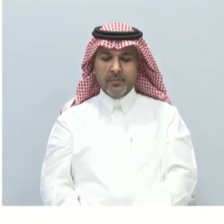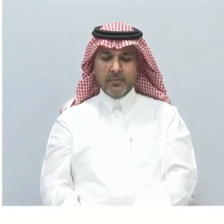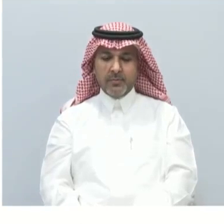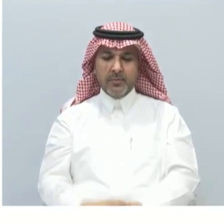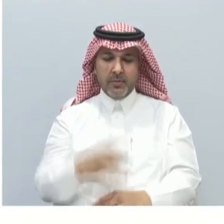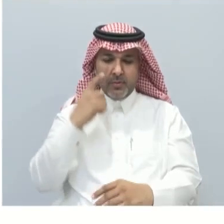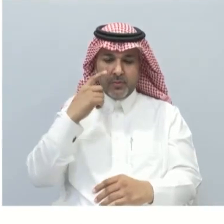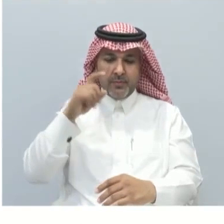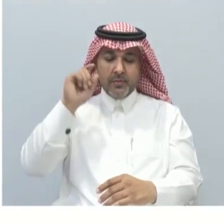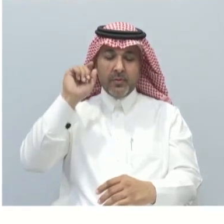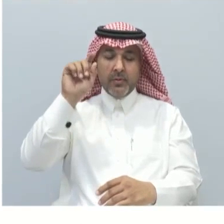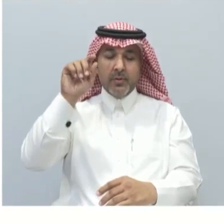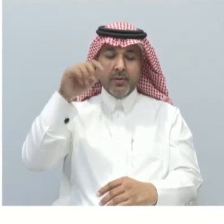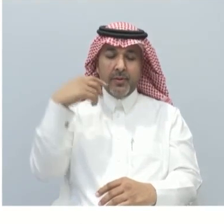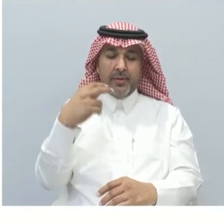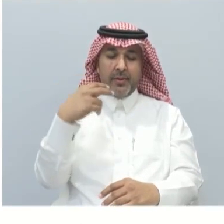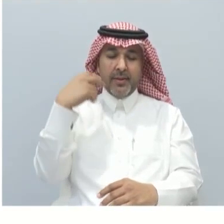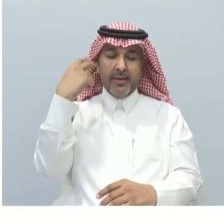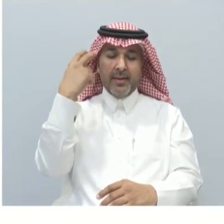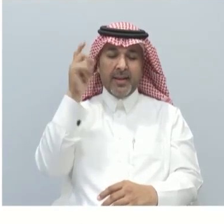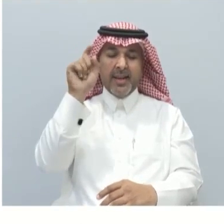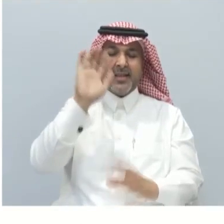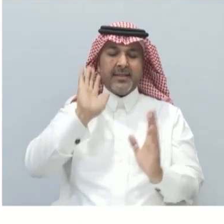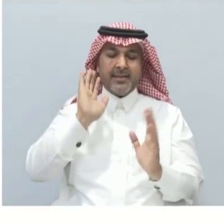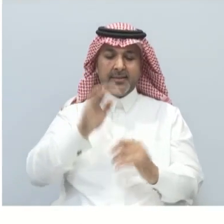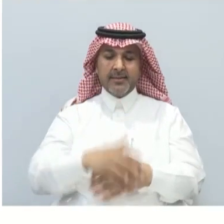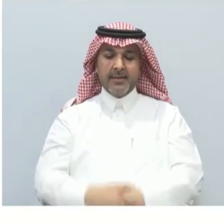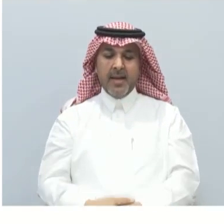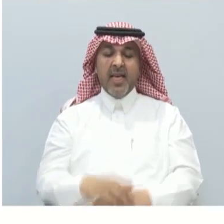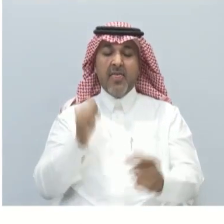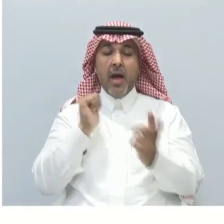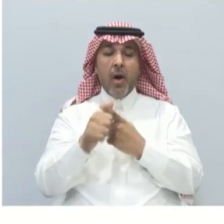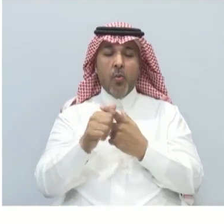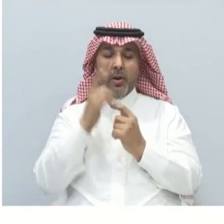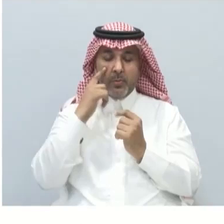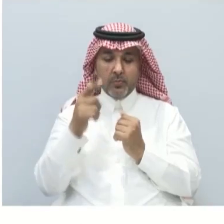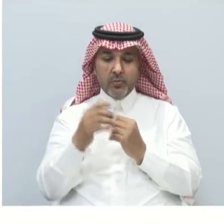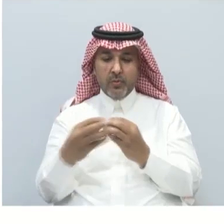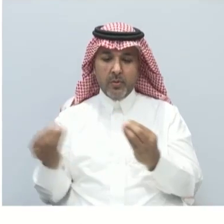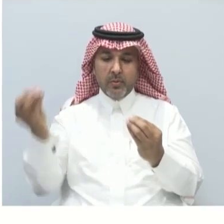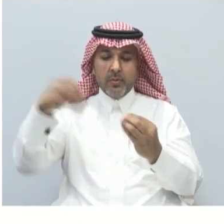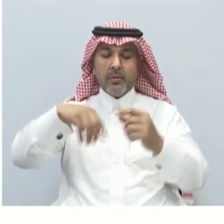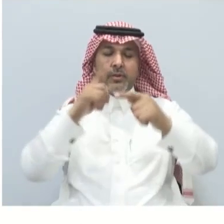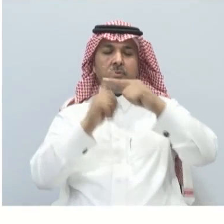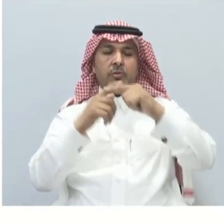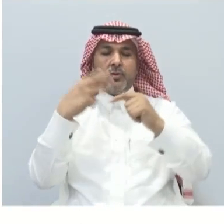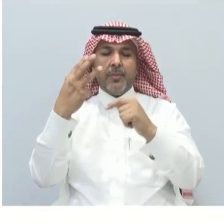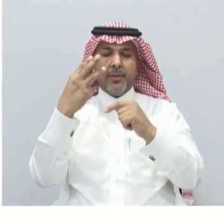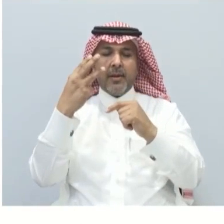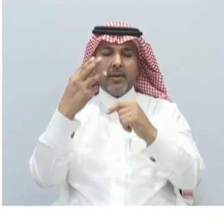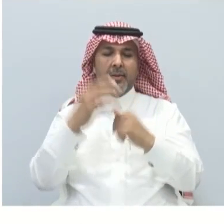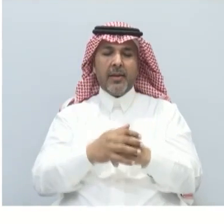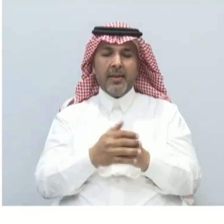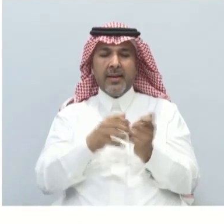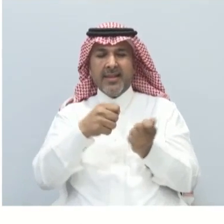فعندنا هنا الداله الام هي اثنين اس اكس لاحظوا دخل عليها موجب ثلاثه فهذا